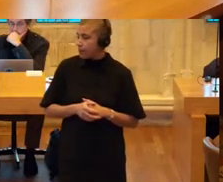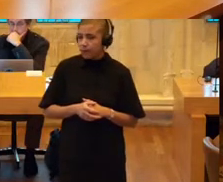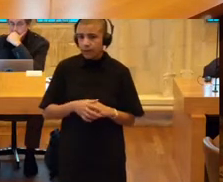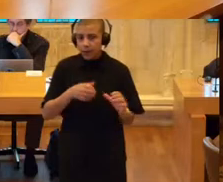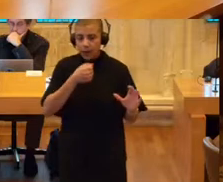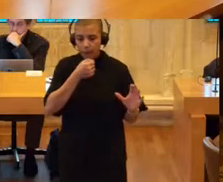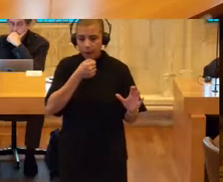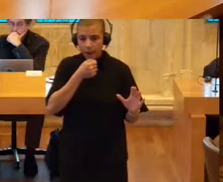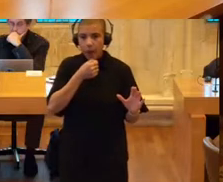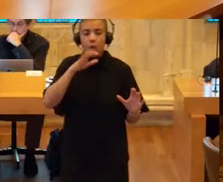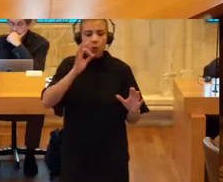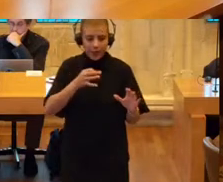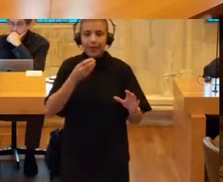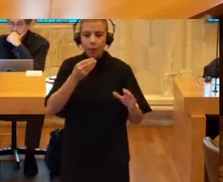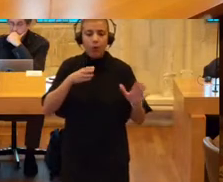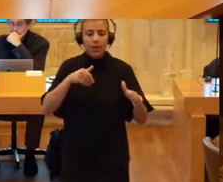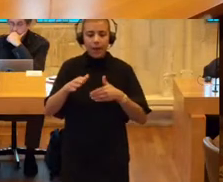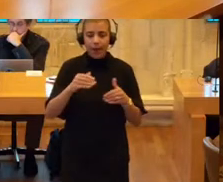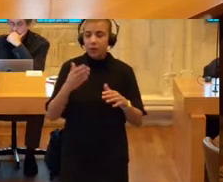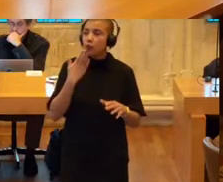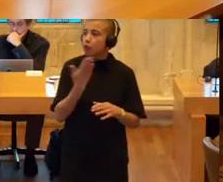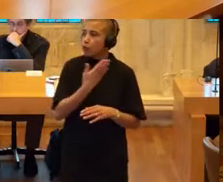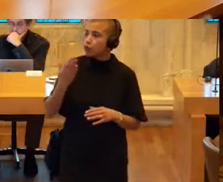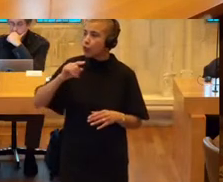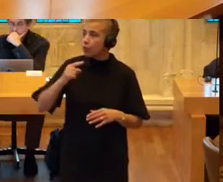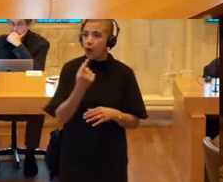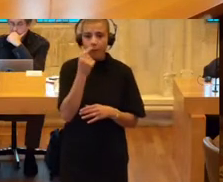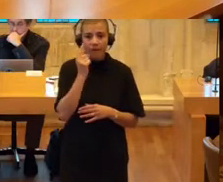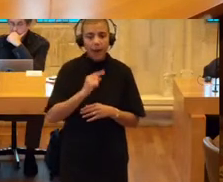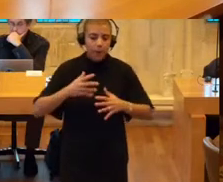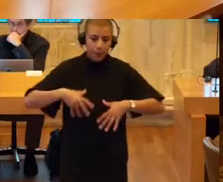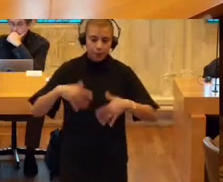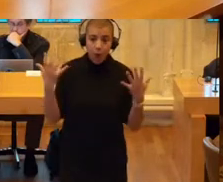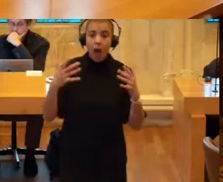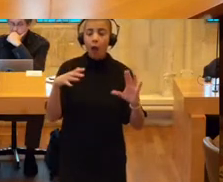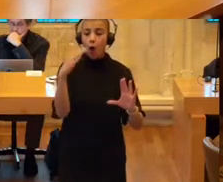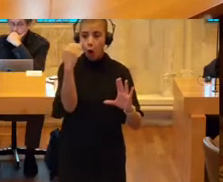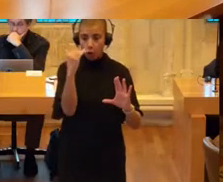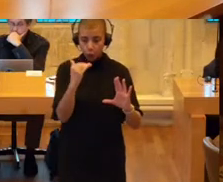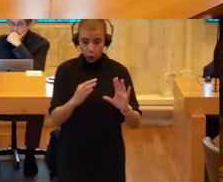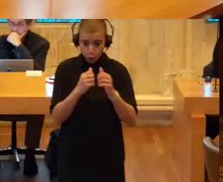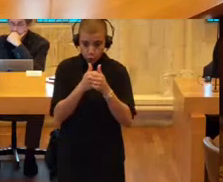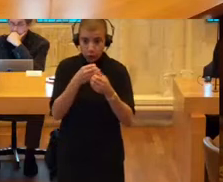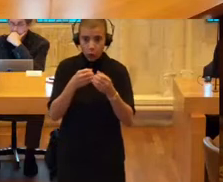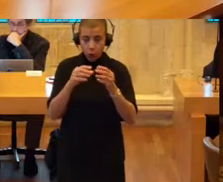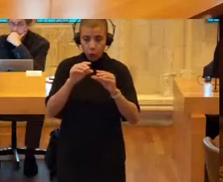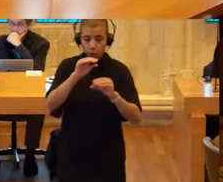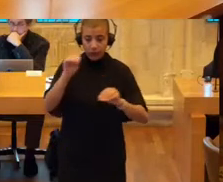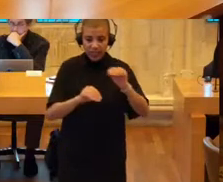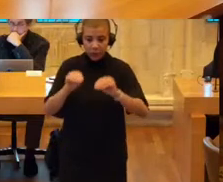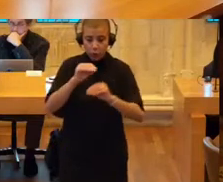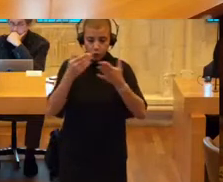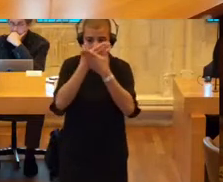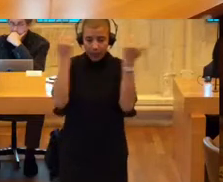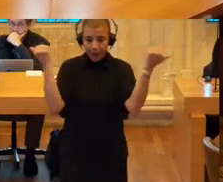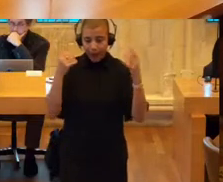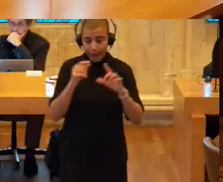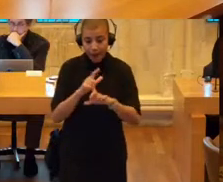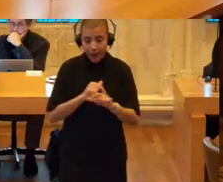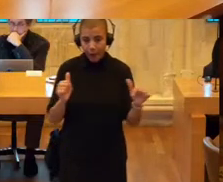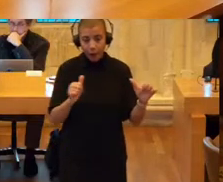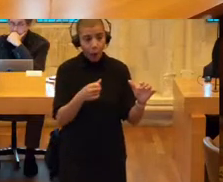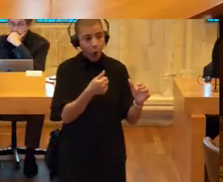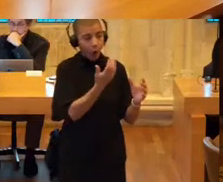Si ça fonctionne. Bonjour à toutes, bonjour à tous. Alors, dans l'ordre ou dans le désordre, parce que je ne sais pas dans quel ordre vous avez traité les sujets, en ce qui